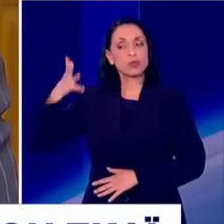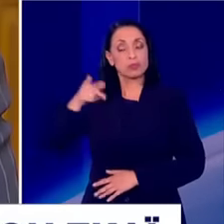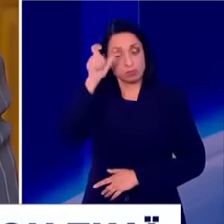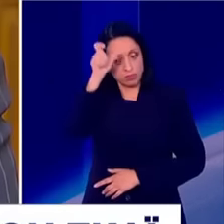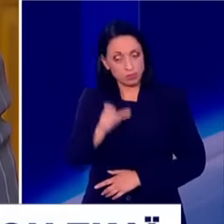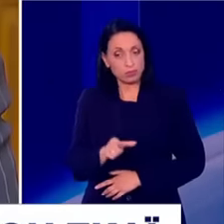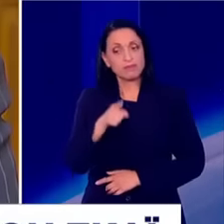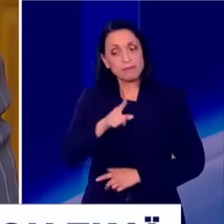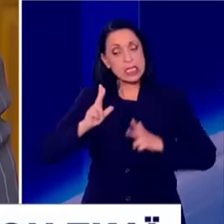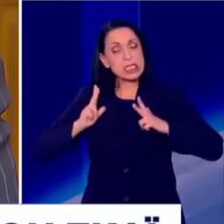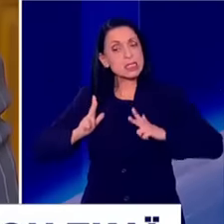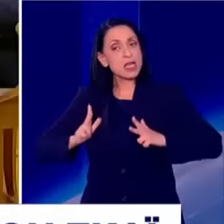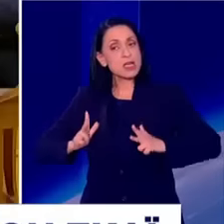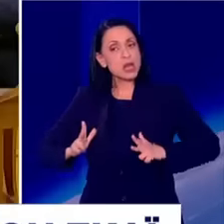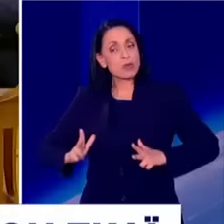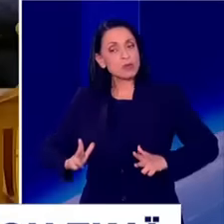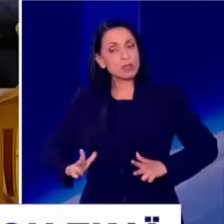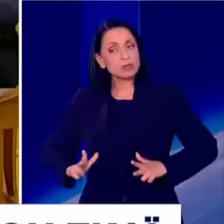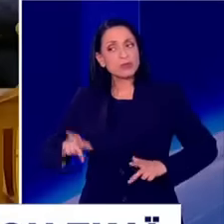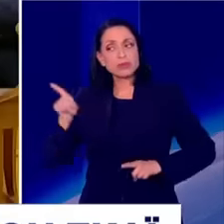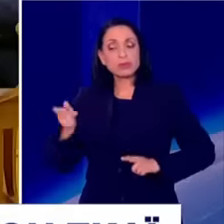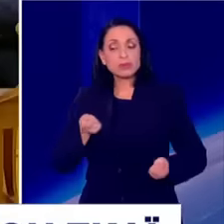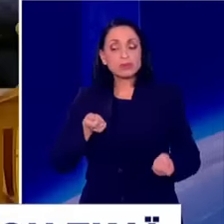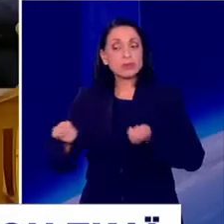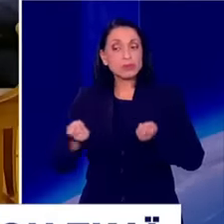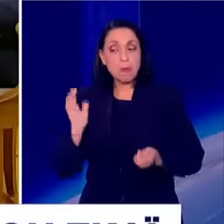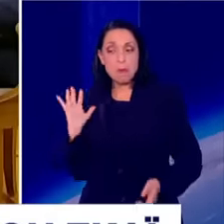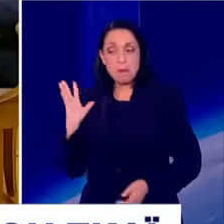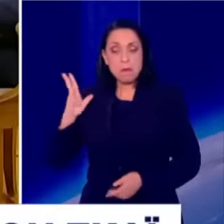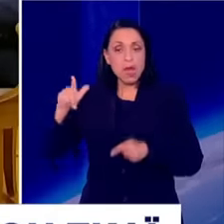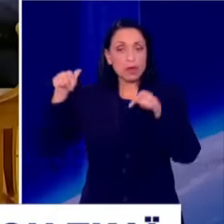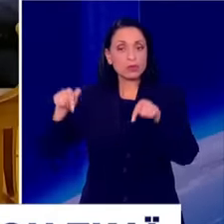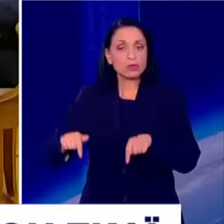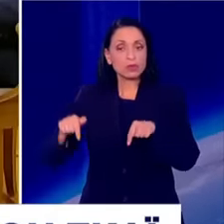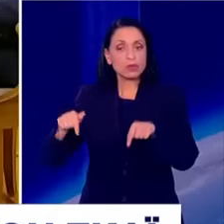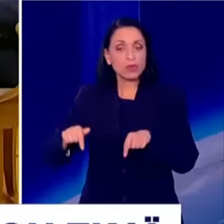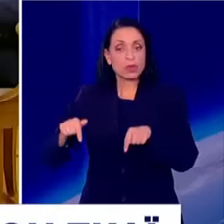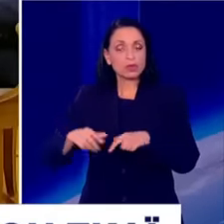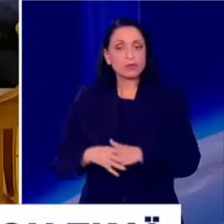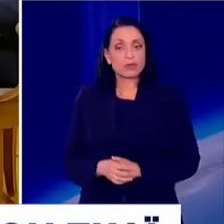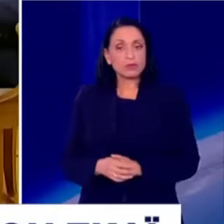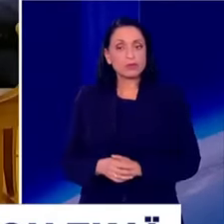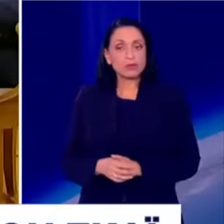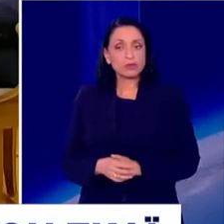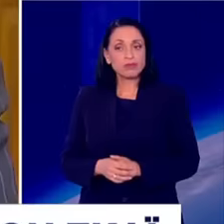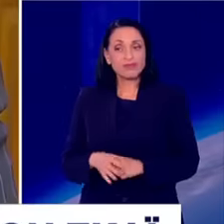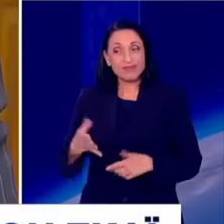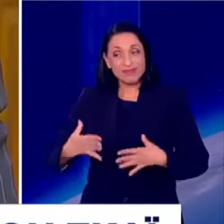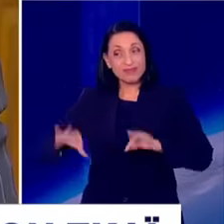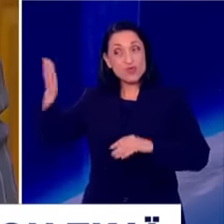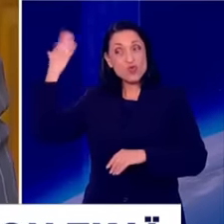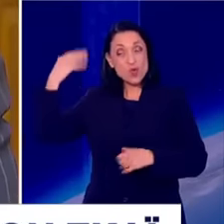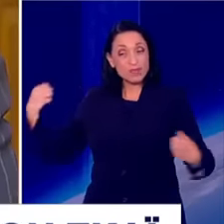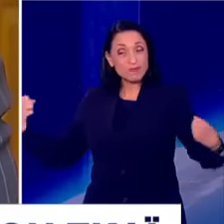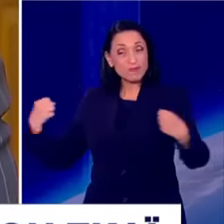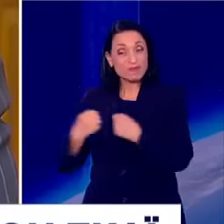είστε ικανοποιημένος από τους χειρισμούς που έχουν γίνει από τη μέρα της τραγωδίας